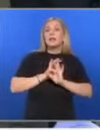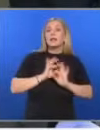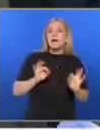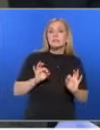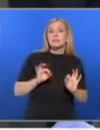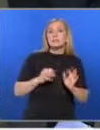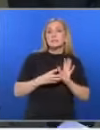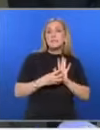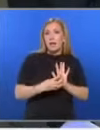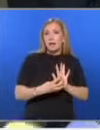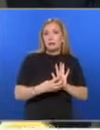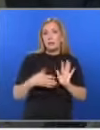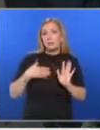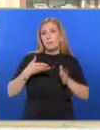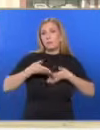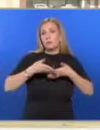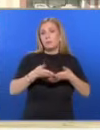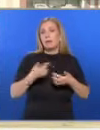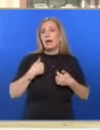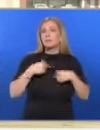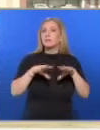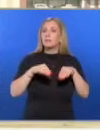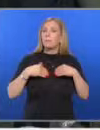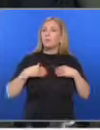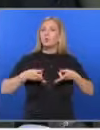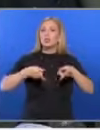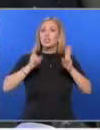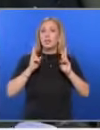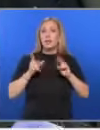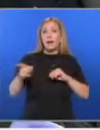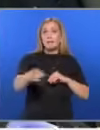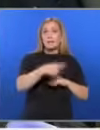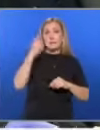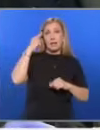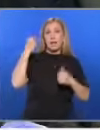знак за това дали има такава подкрепа и съответно аз да взема своето решение. Вие знаете много